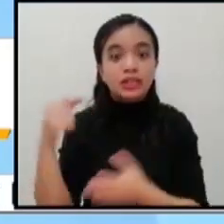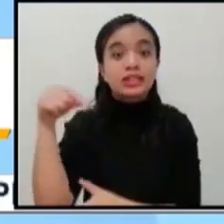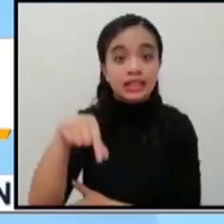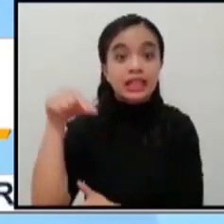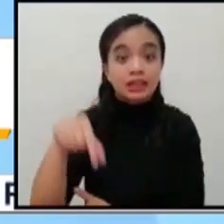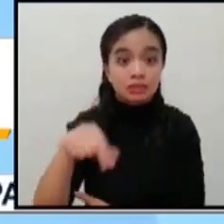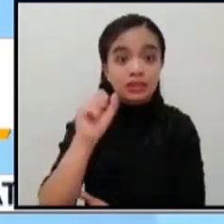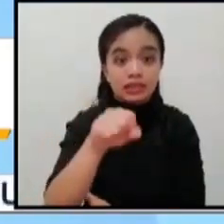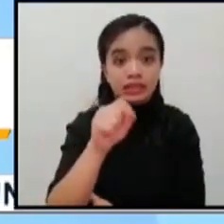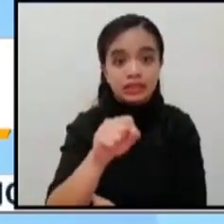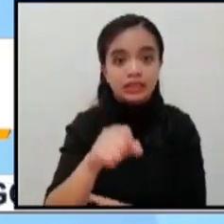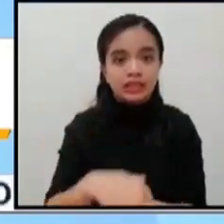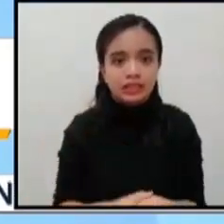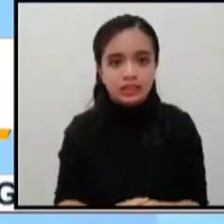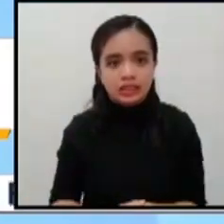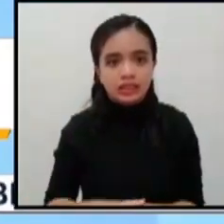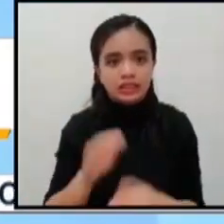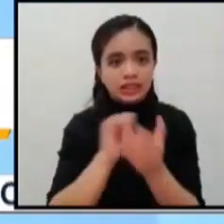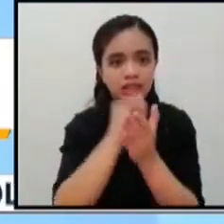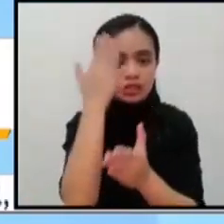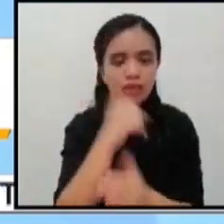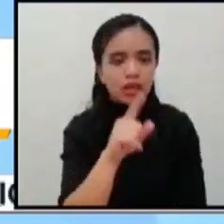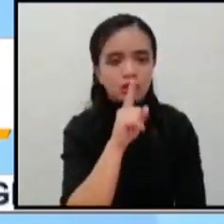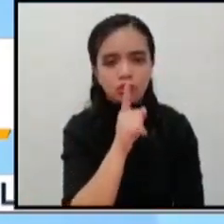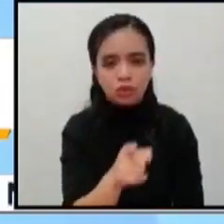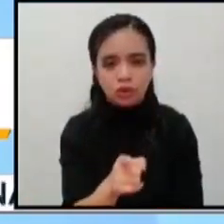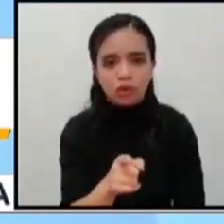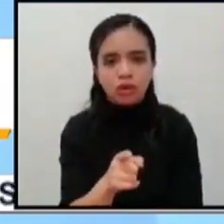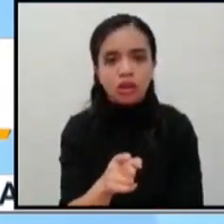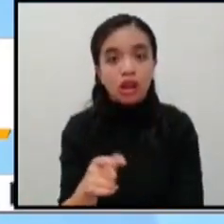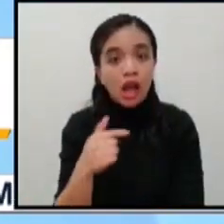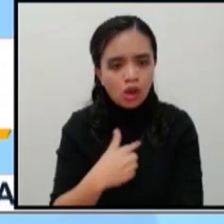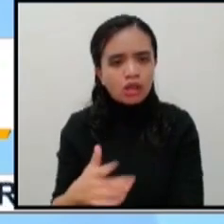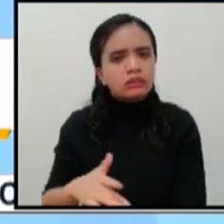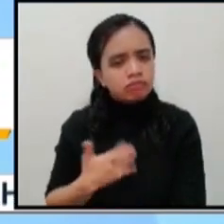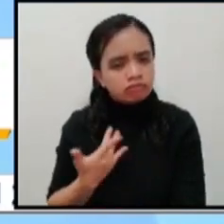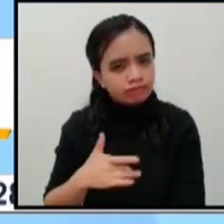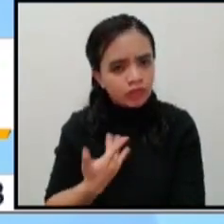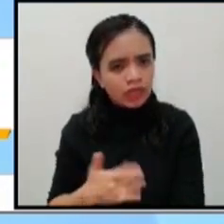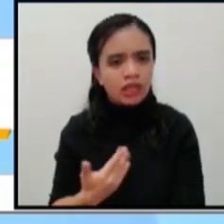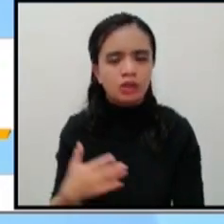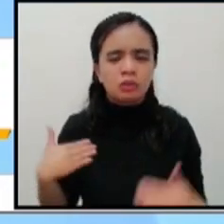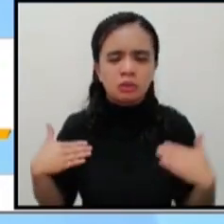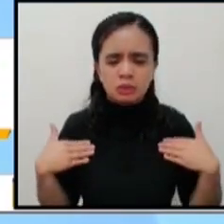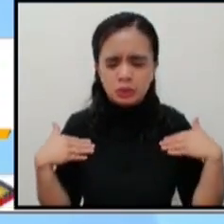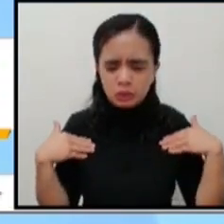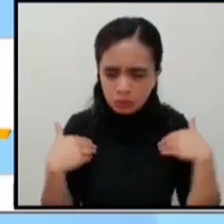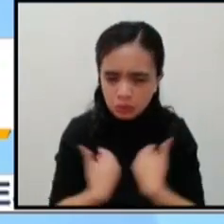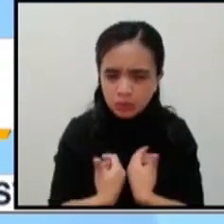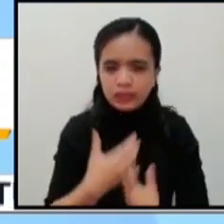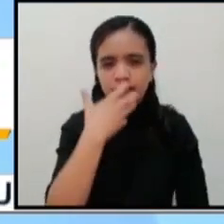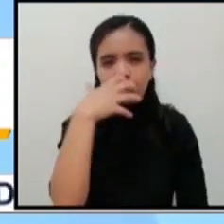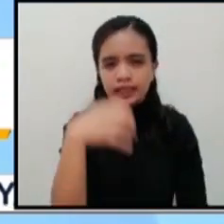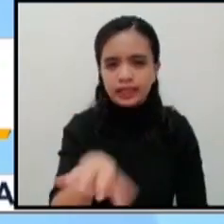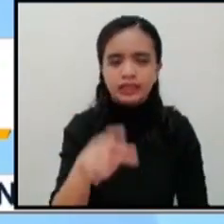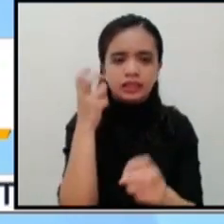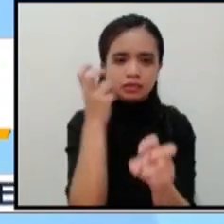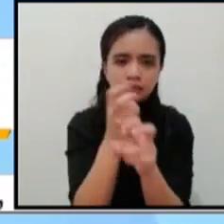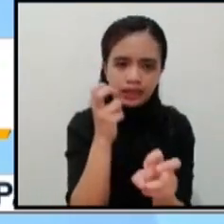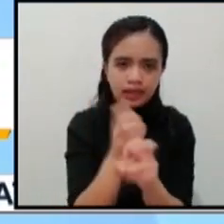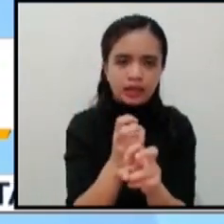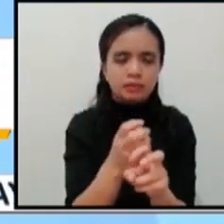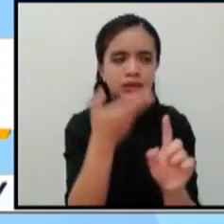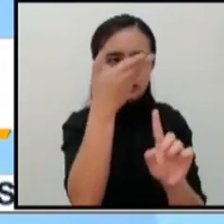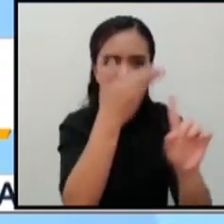po. Kaya damang-dama ko yung pagod, yung init, yung hirap ng pagiging deboto ng mahal na